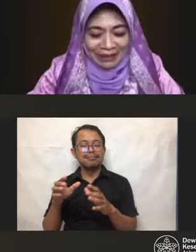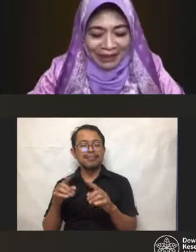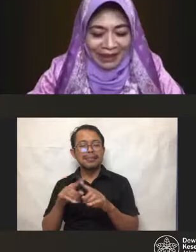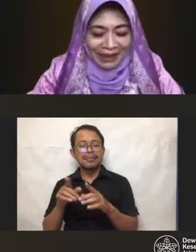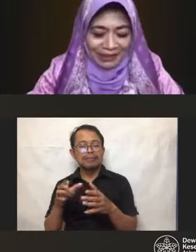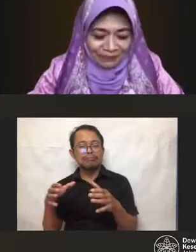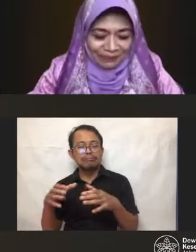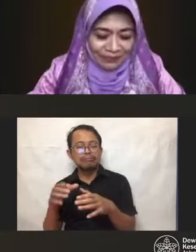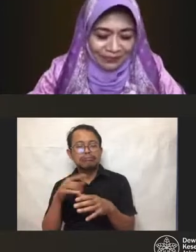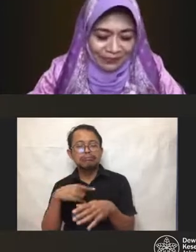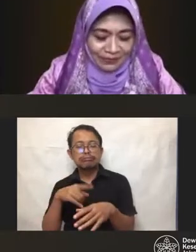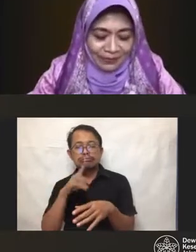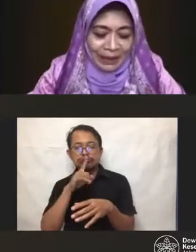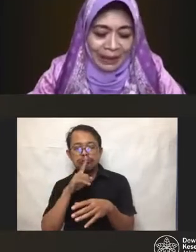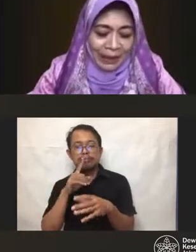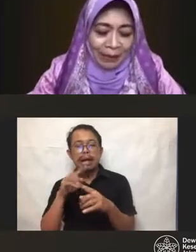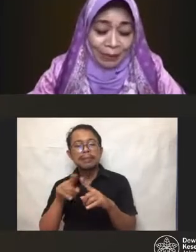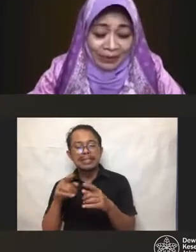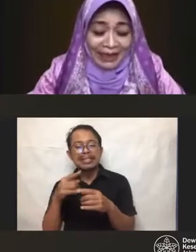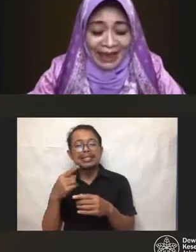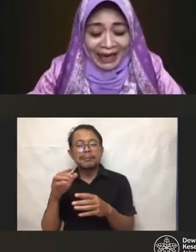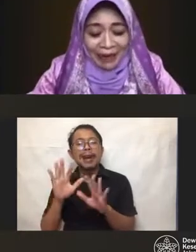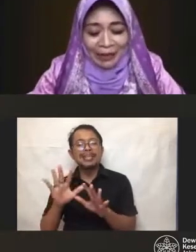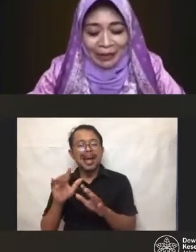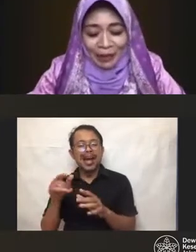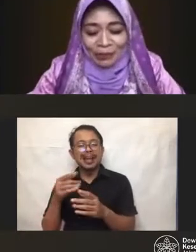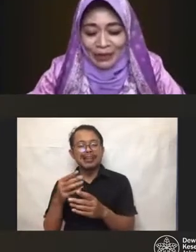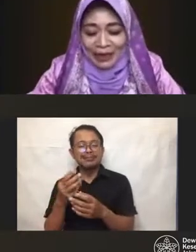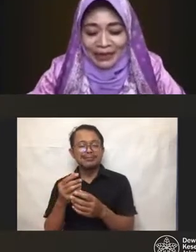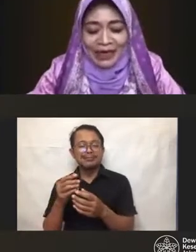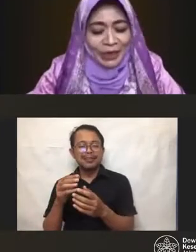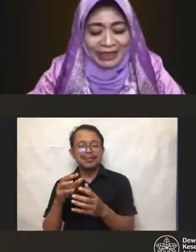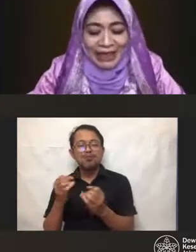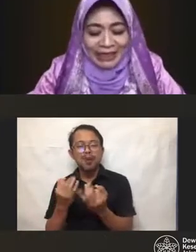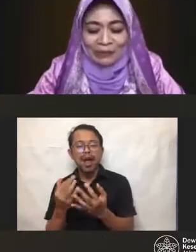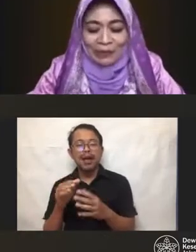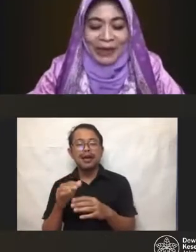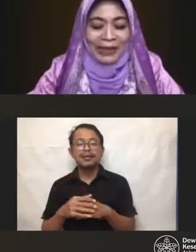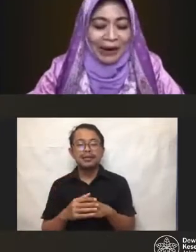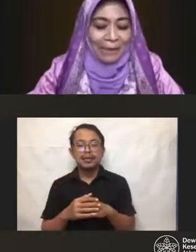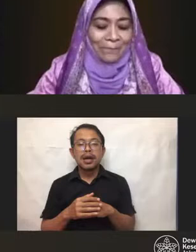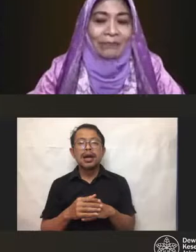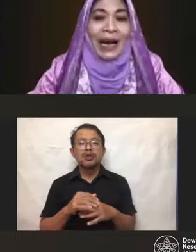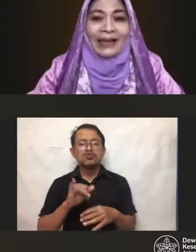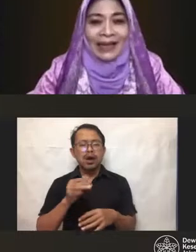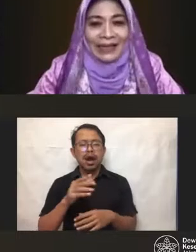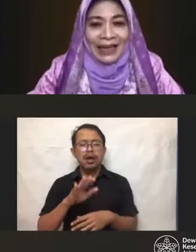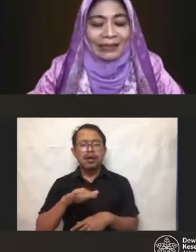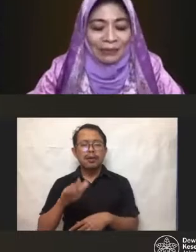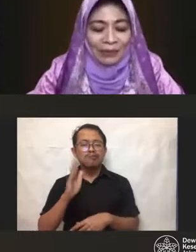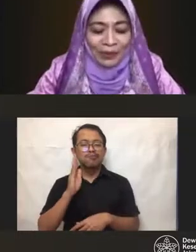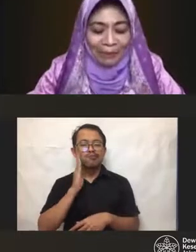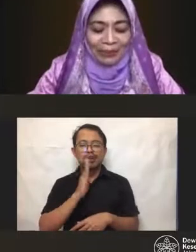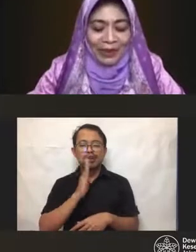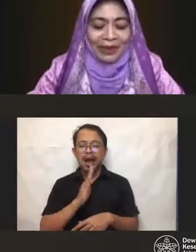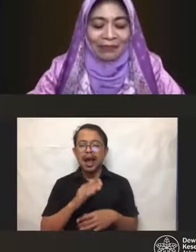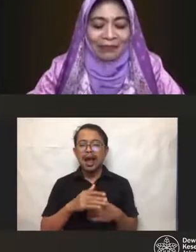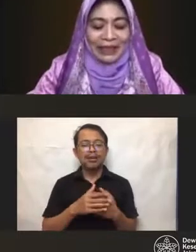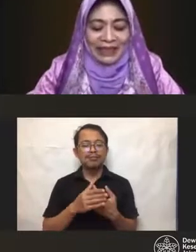kehidupan masyarakat. Potret keagamaan kelompok milenial juga tidak jauh berbeda, bahkan terlihat lebih